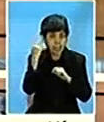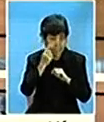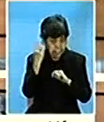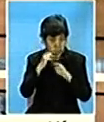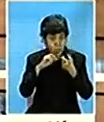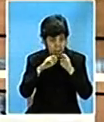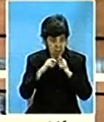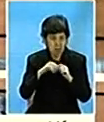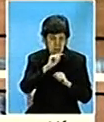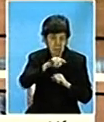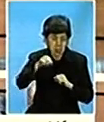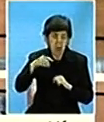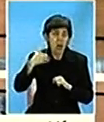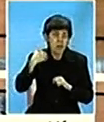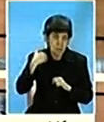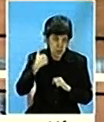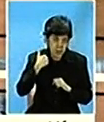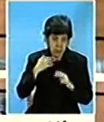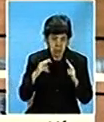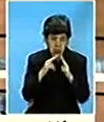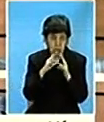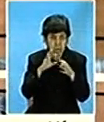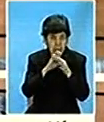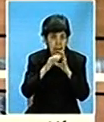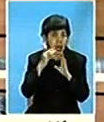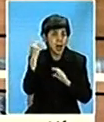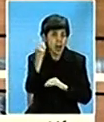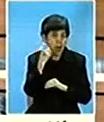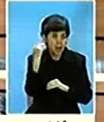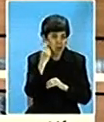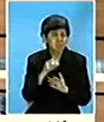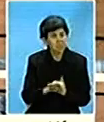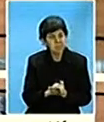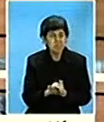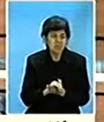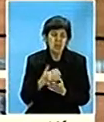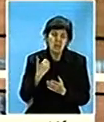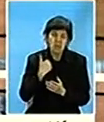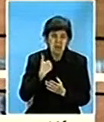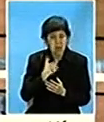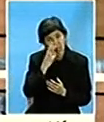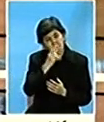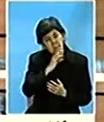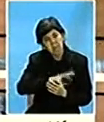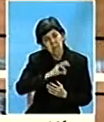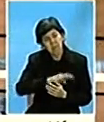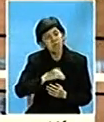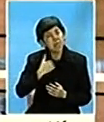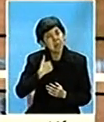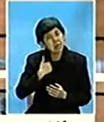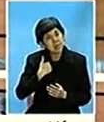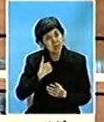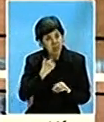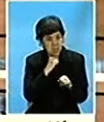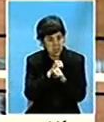เรานั้นมากมายครับกระทรวงท่องเที่ยวกีฬานั้นยังวังเวียงอยู่ครับที่จะมา